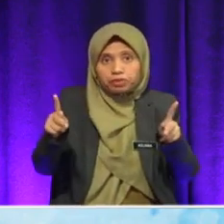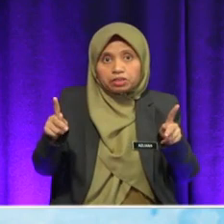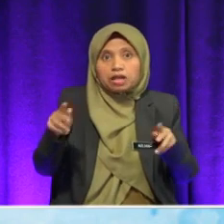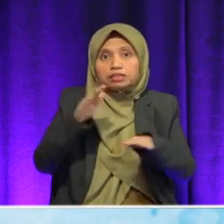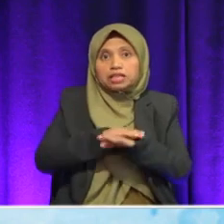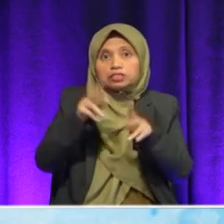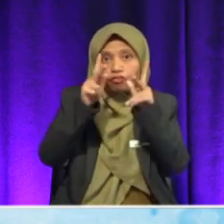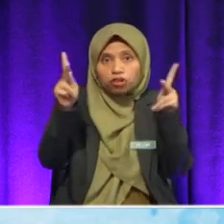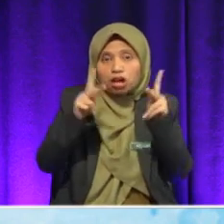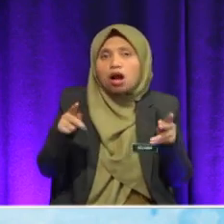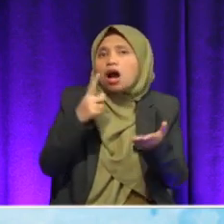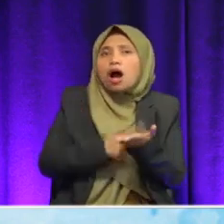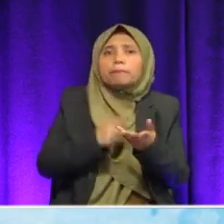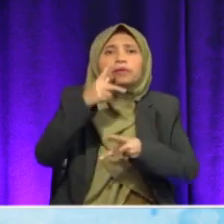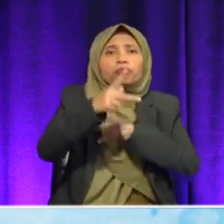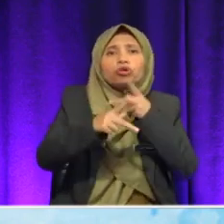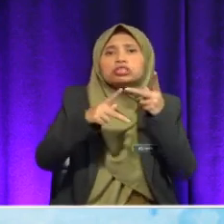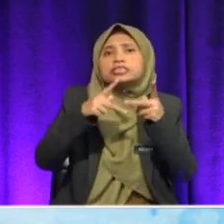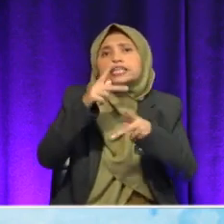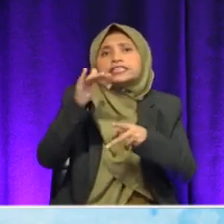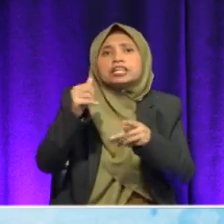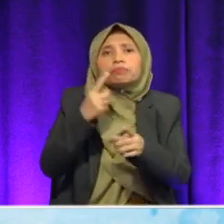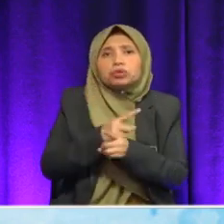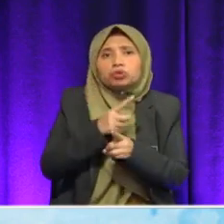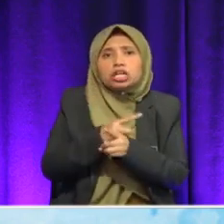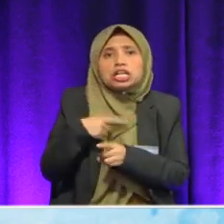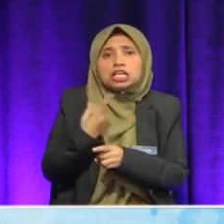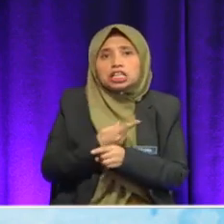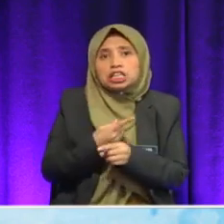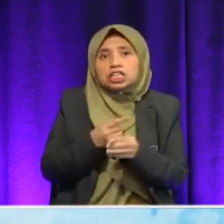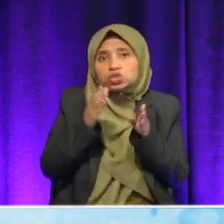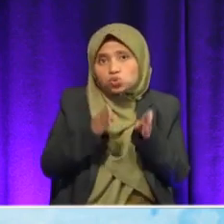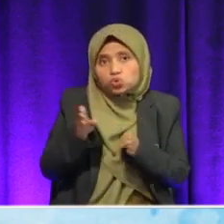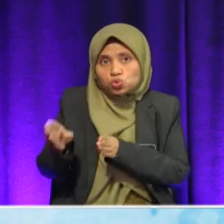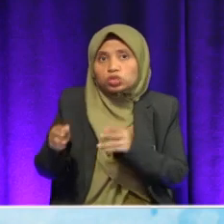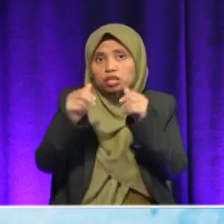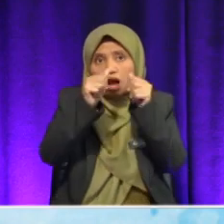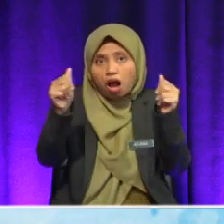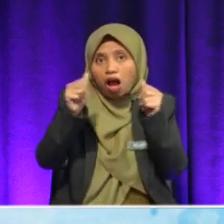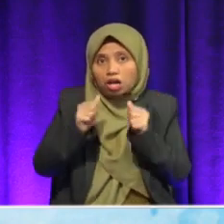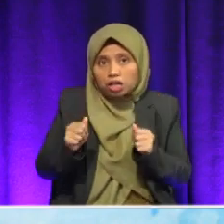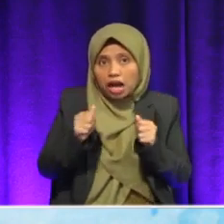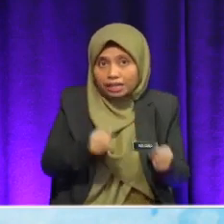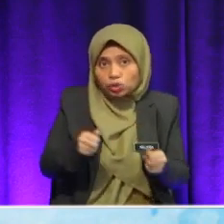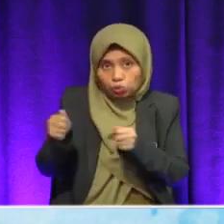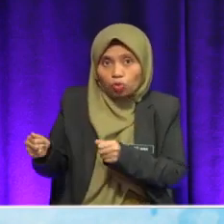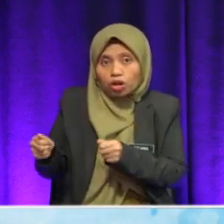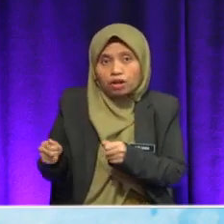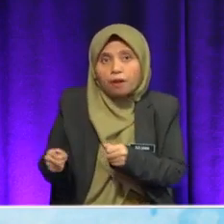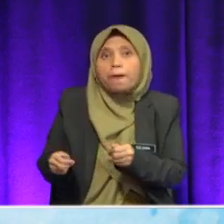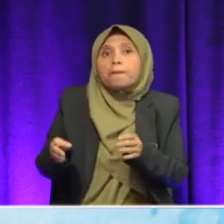apa proses yang betul sebenarnya kita menyusun Arthur pola di atas Febri jawaban